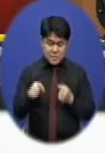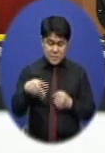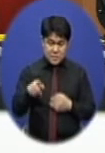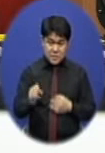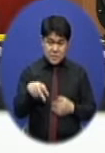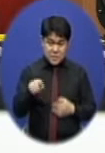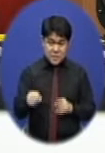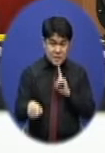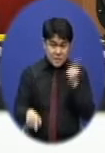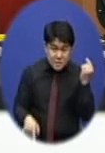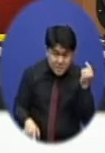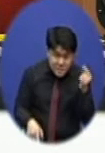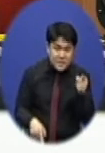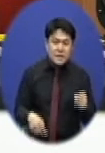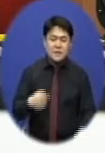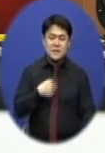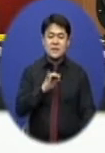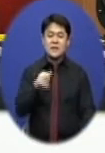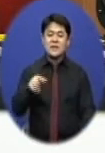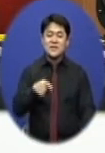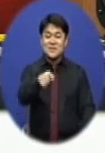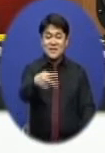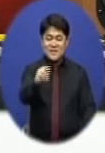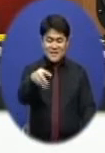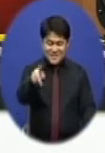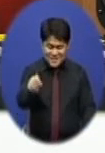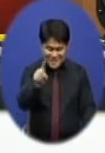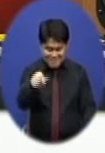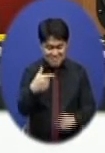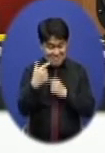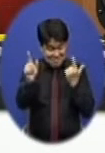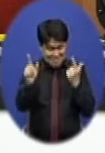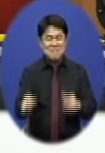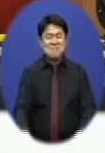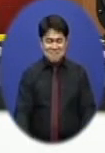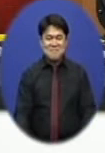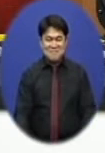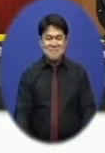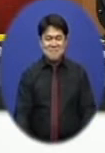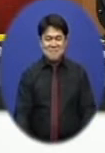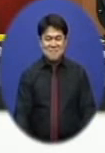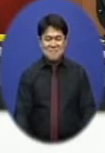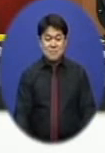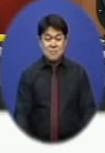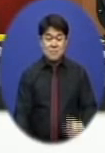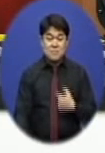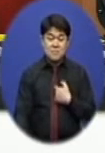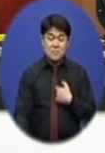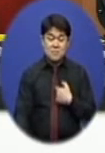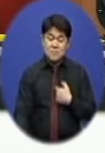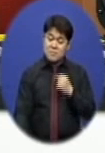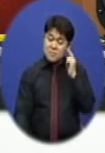아니요, 씨. 달성서 씨요. 네. 아. 저는 이천서 씨고요. 예. 아, 자, 오늘 무슨. 네. 저는